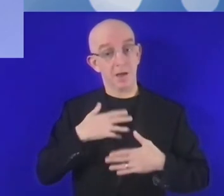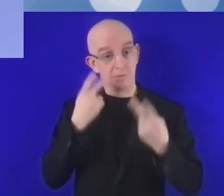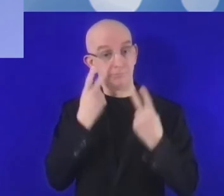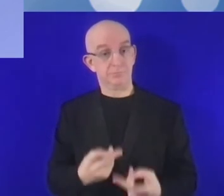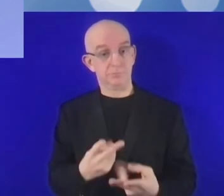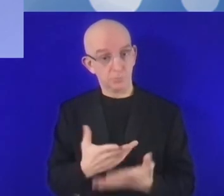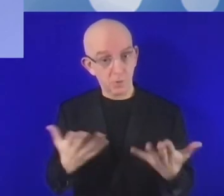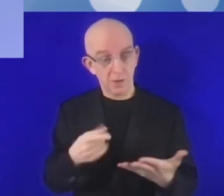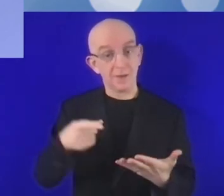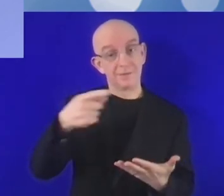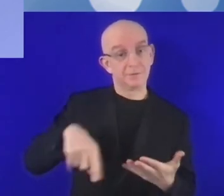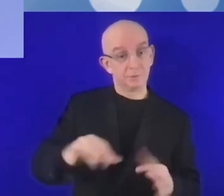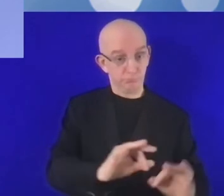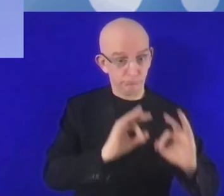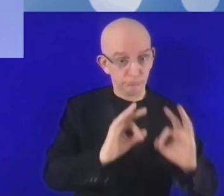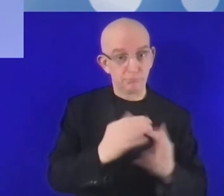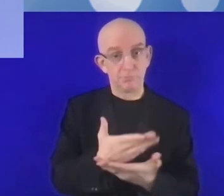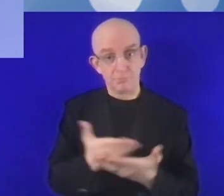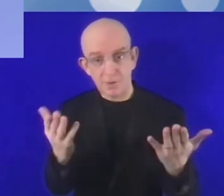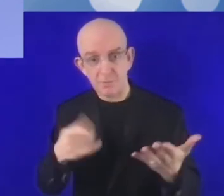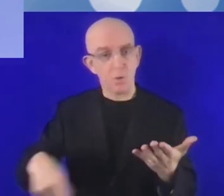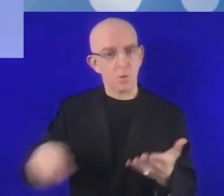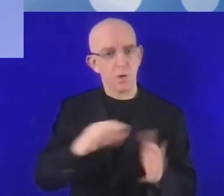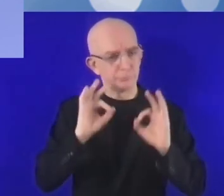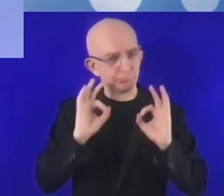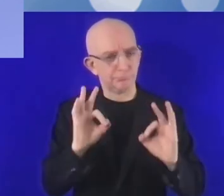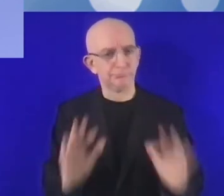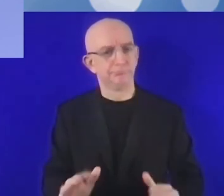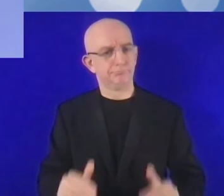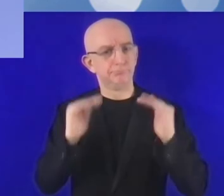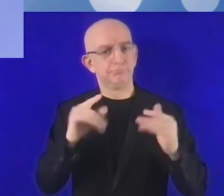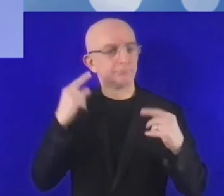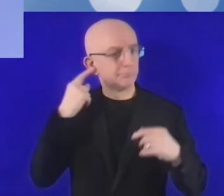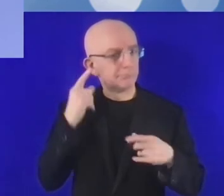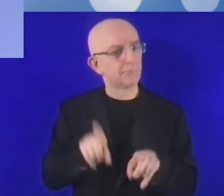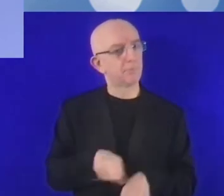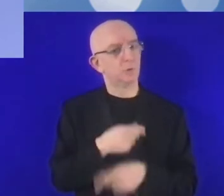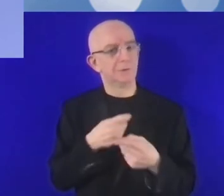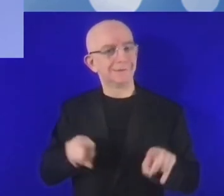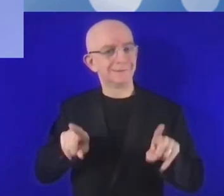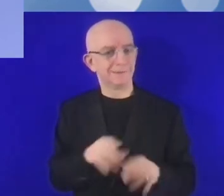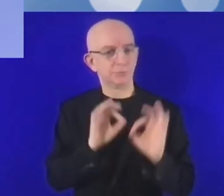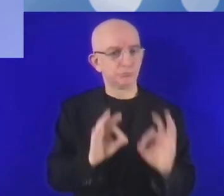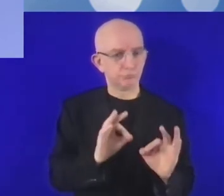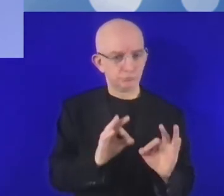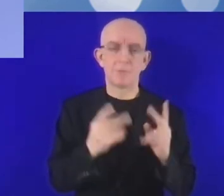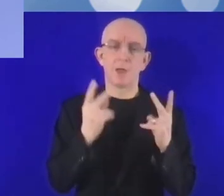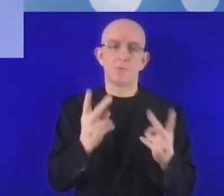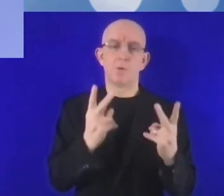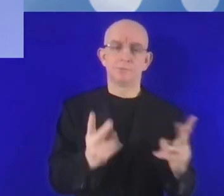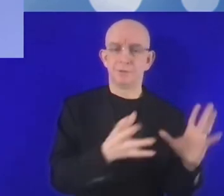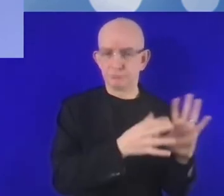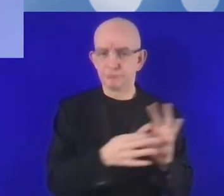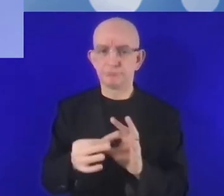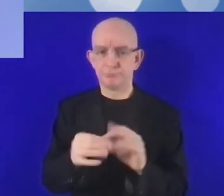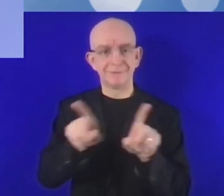pays, de gens dans le monde entier, on devons leur assurer un accès à de la musique de bonne qualité. C'est un